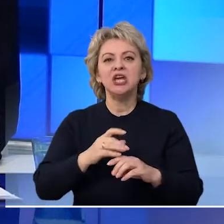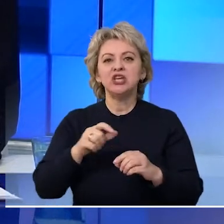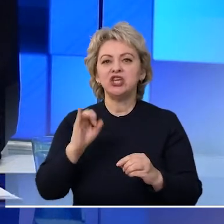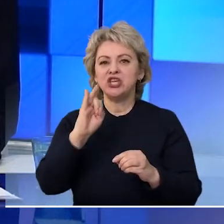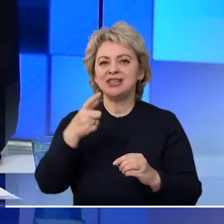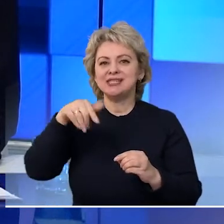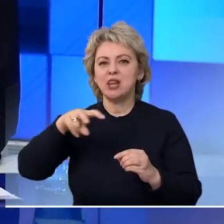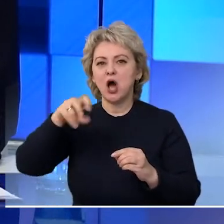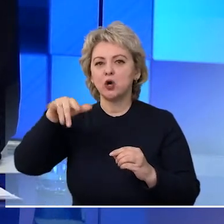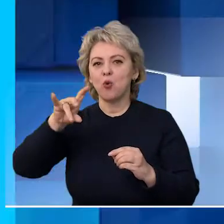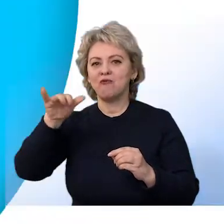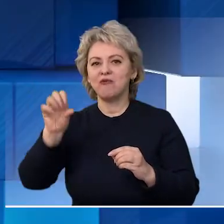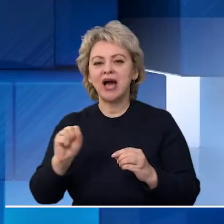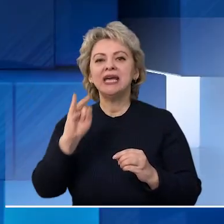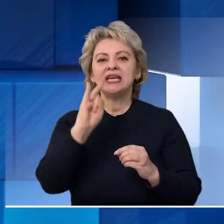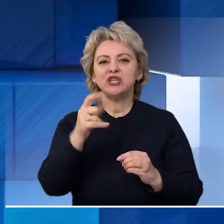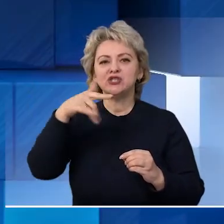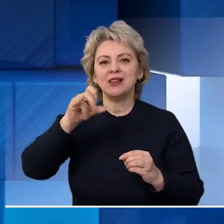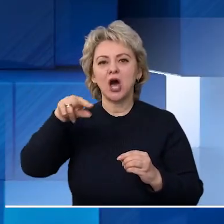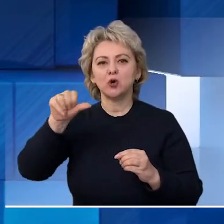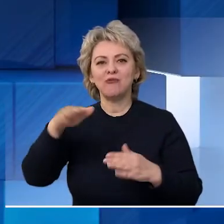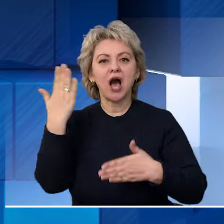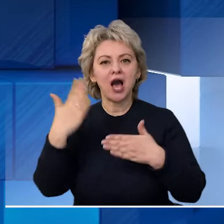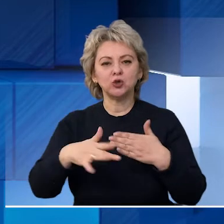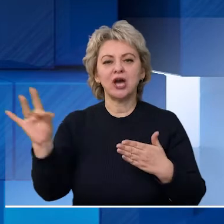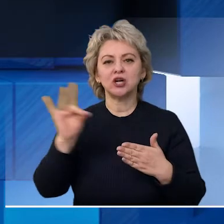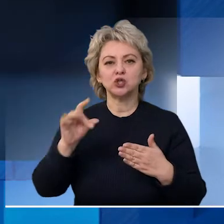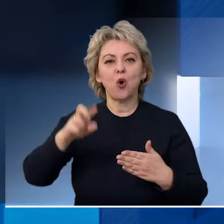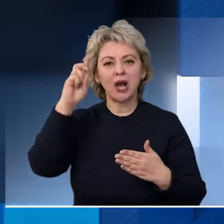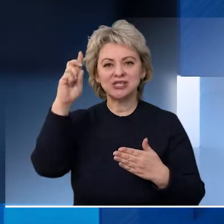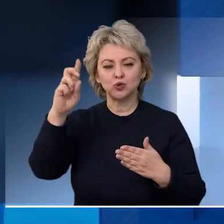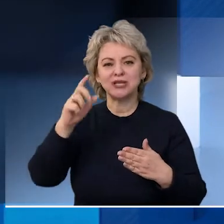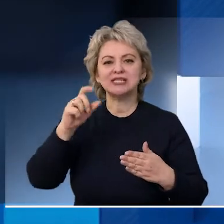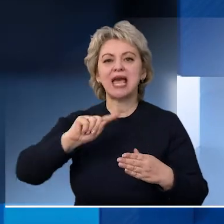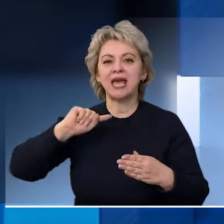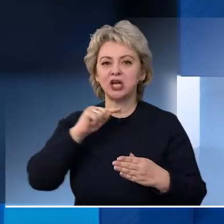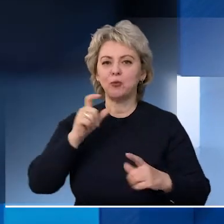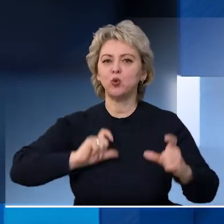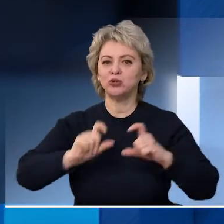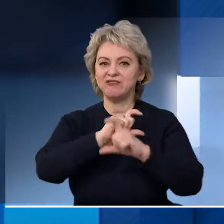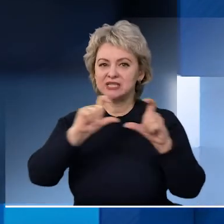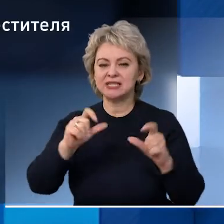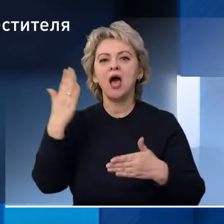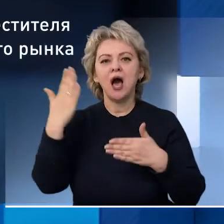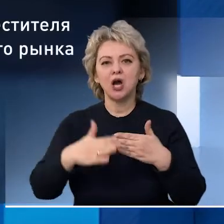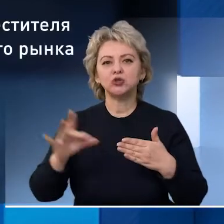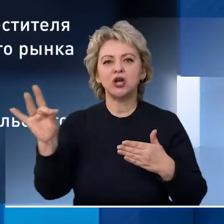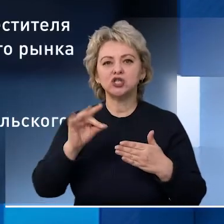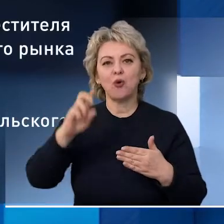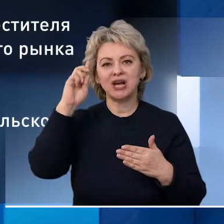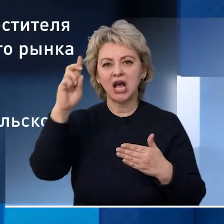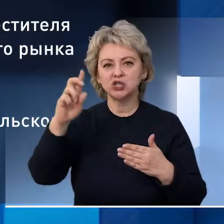нас в гостях Ирина Теларова. Ирина Теларова окончила Ростовский государственный экономический университет.